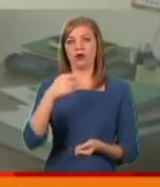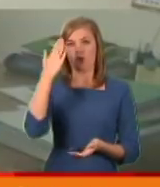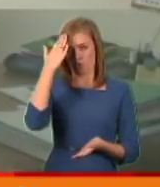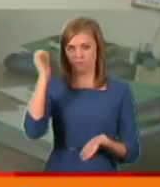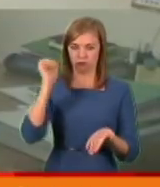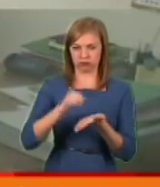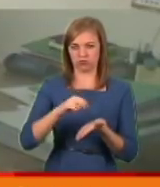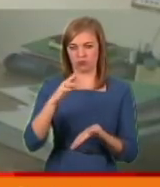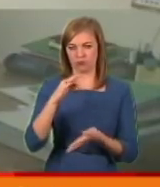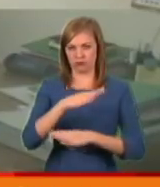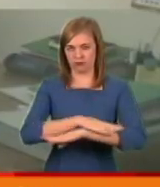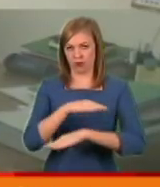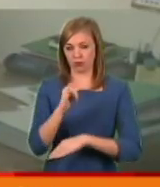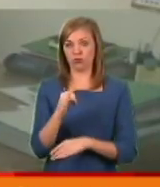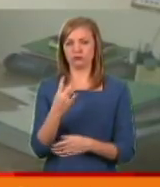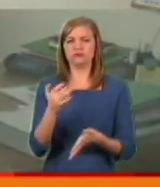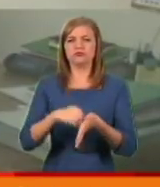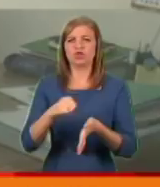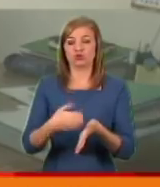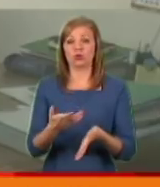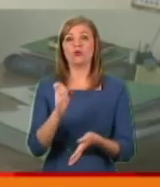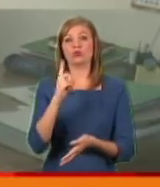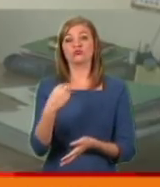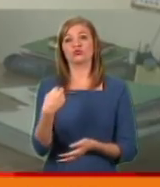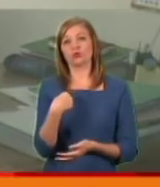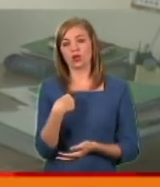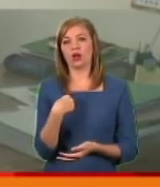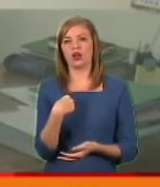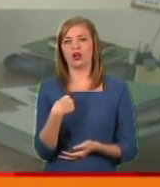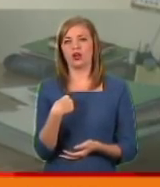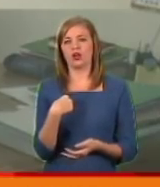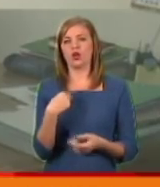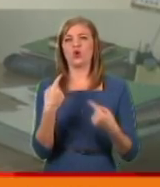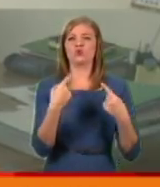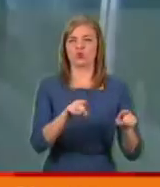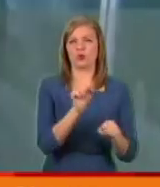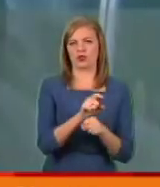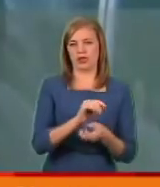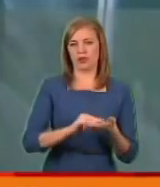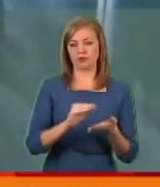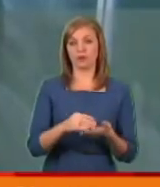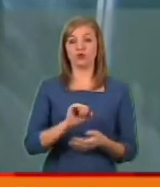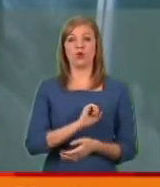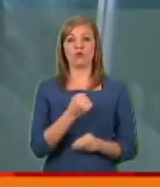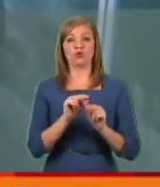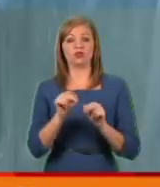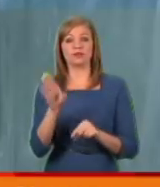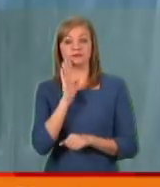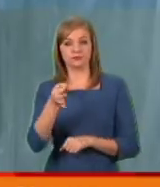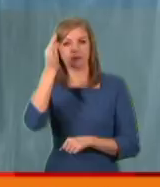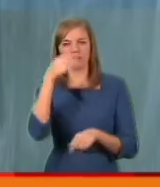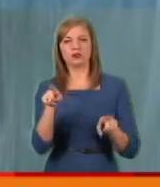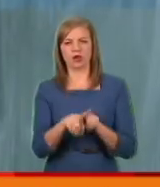рази парту вона вдарила її. Говорю, за що? За те, що я там друге завдання писала. Тоді обурена жінка пригадала,